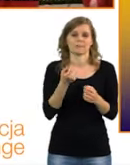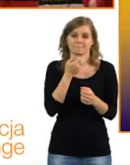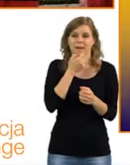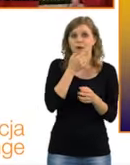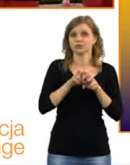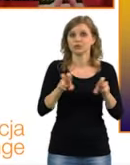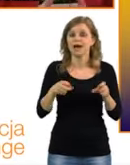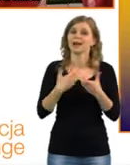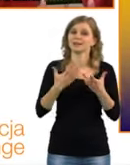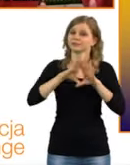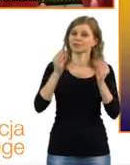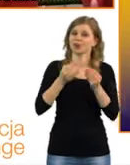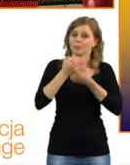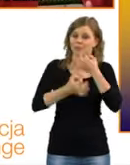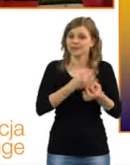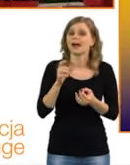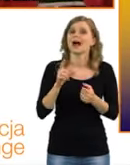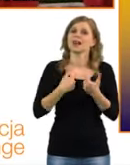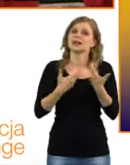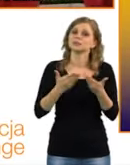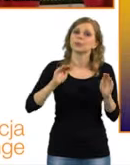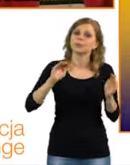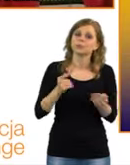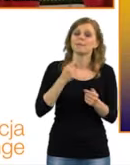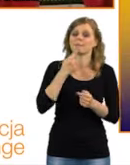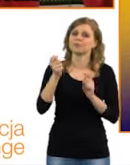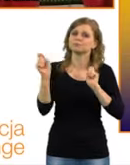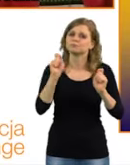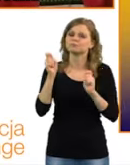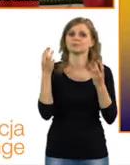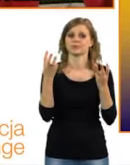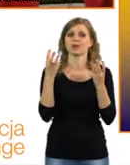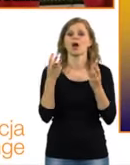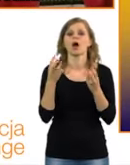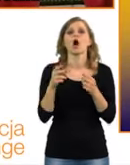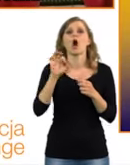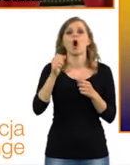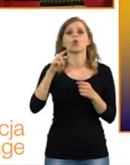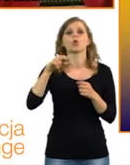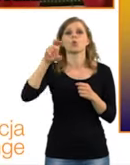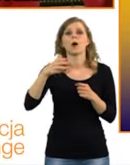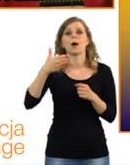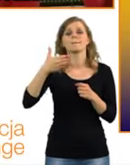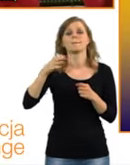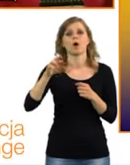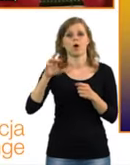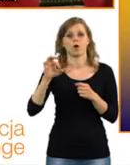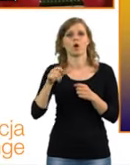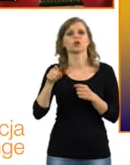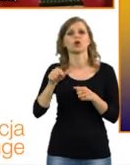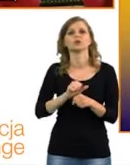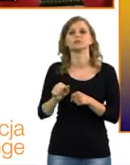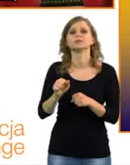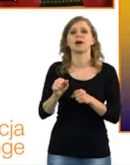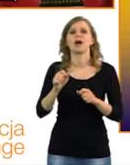mało czasu, żeby o wszystkim opowiedzieć, ale chciałabym podkreślić rolę odruchów u dzieci,